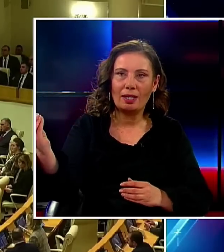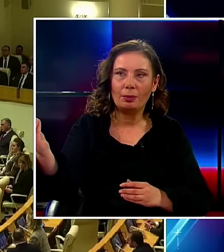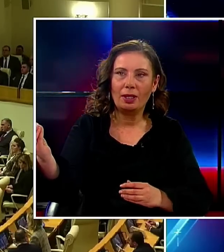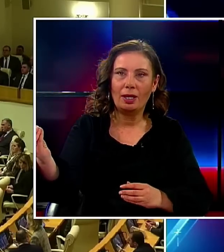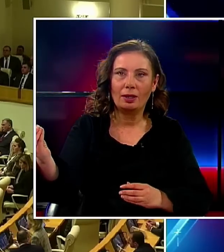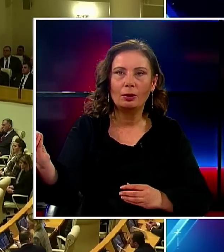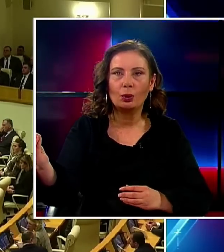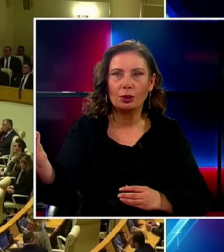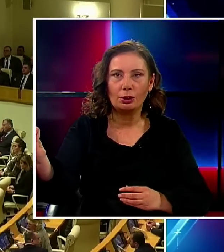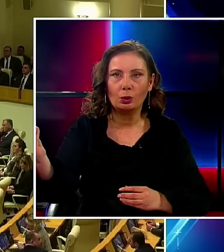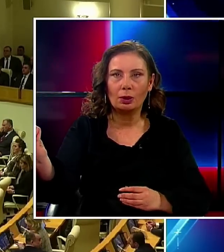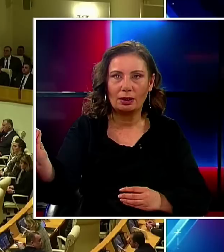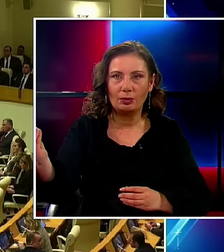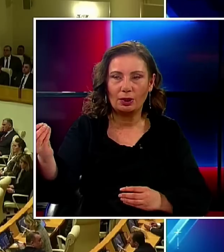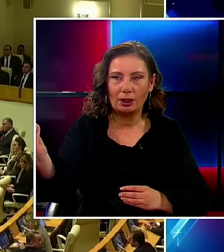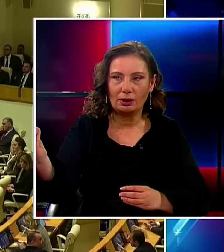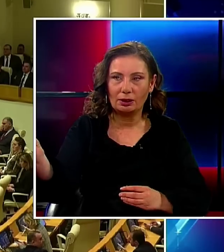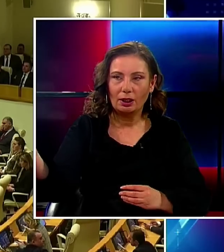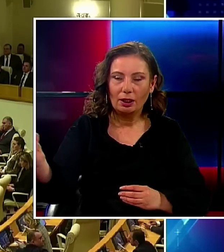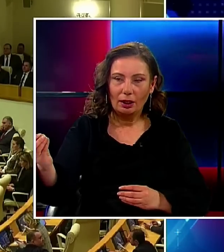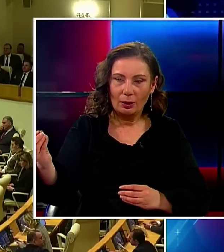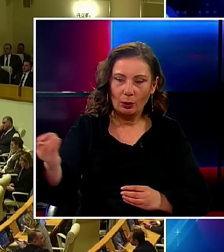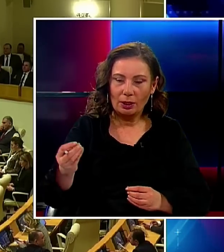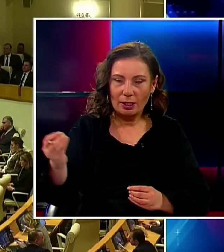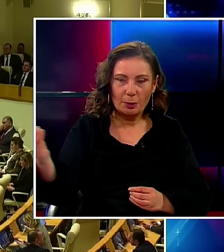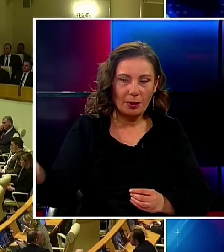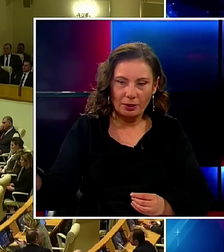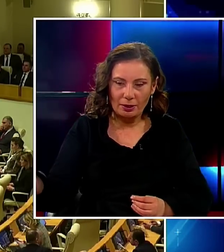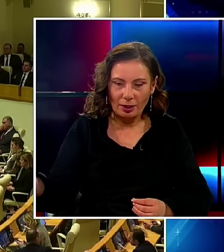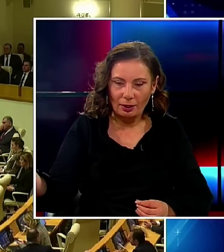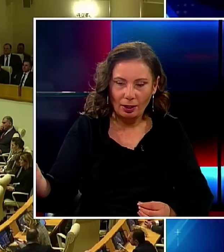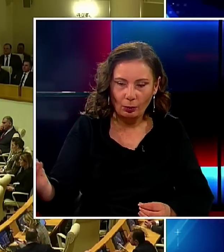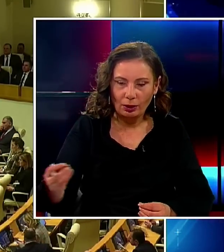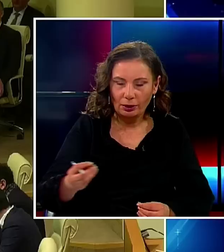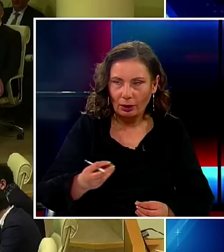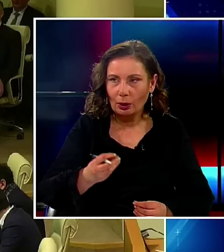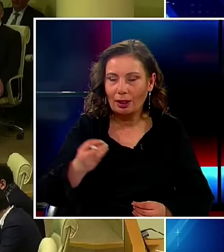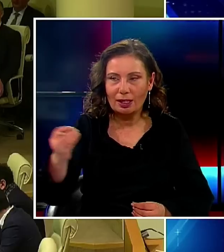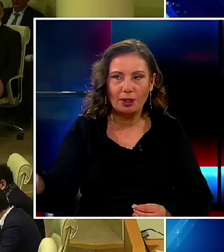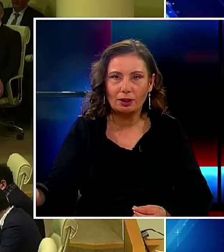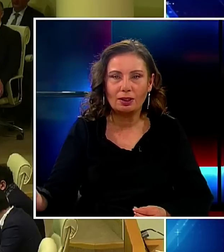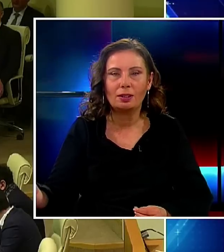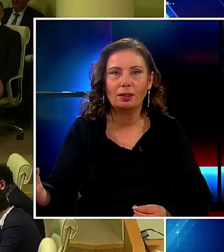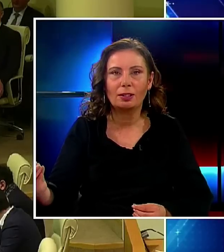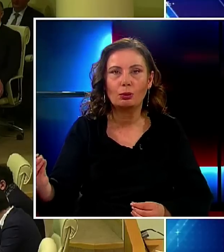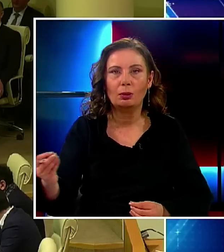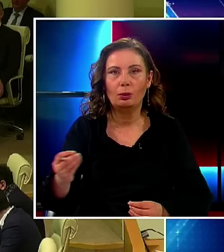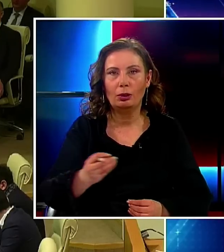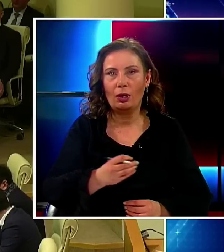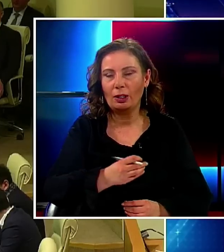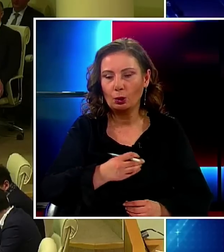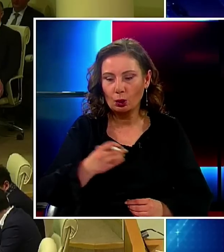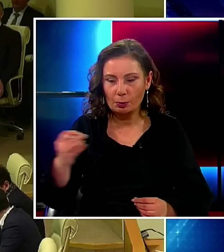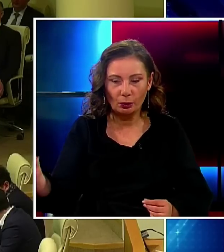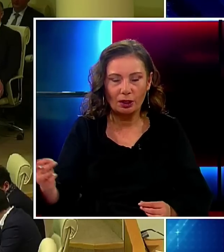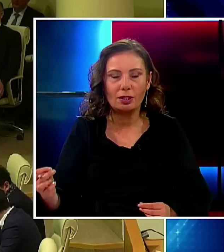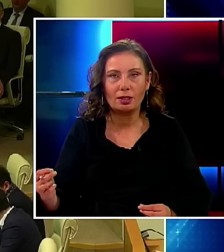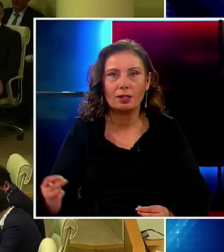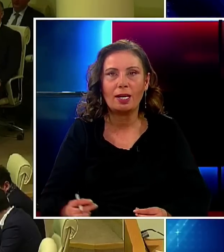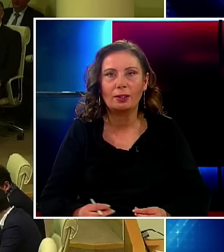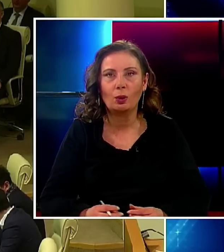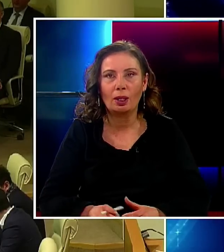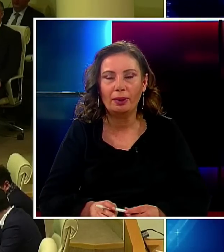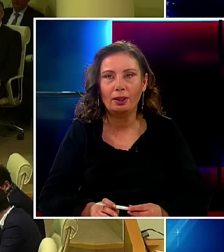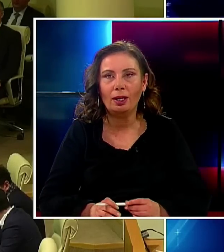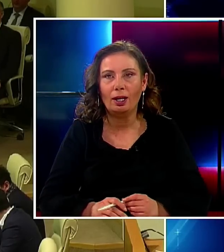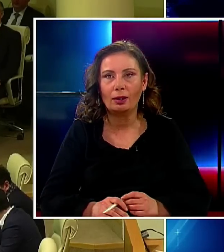თვითონ საქმე არის იურიდიულად იმდენად, აი ყველა ექსპერტიზა გავლილი და ყველა ექსპერტიზით დადასტურებული, რომ აი